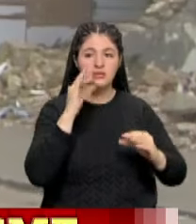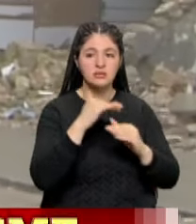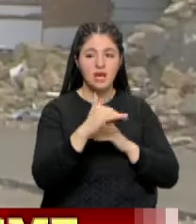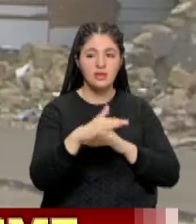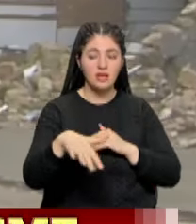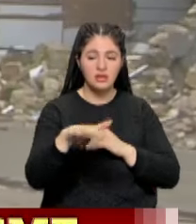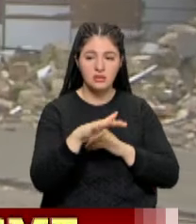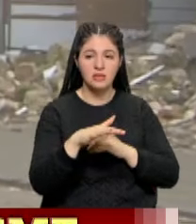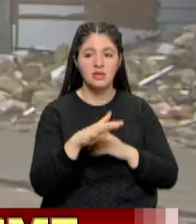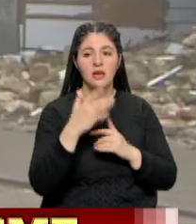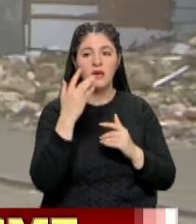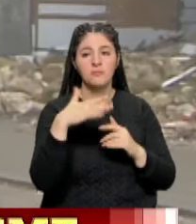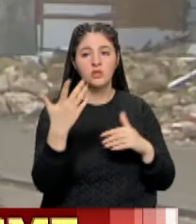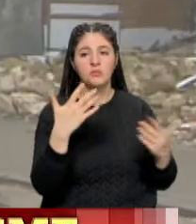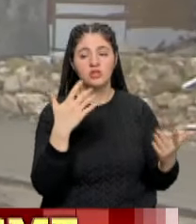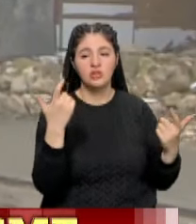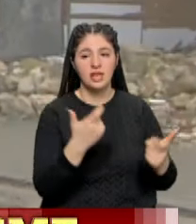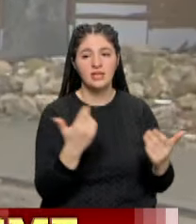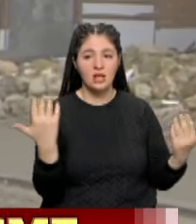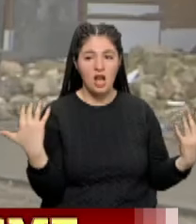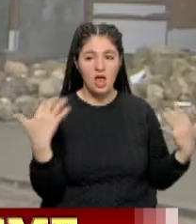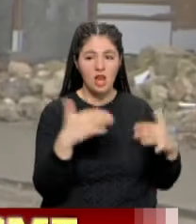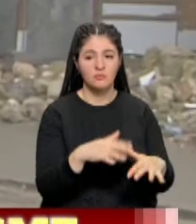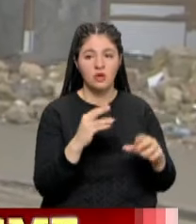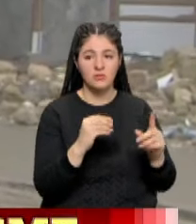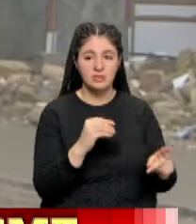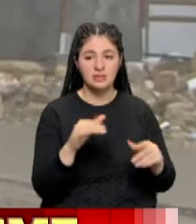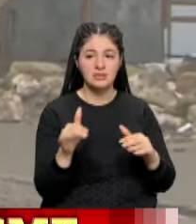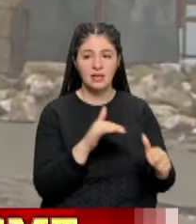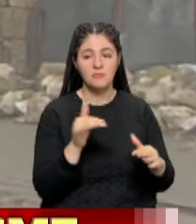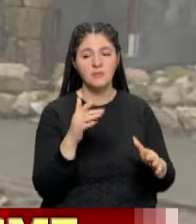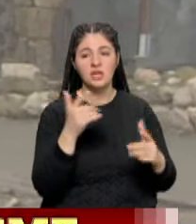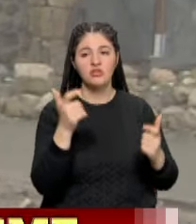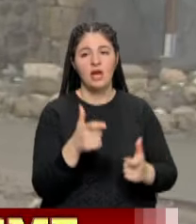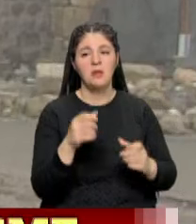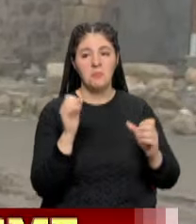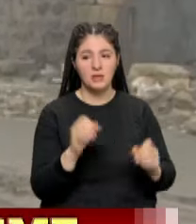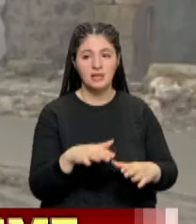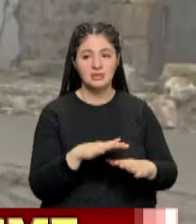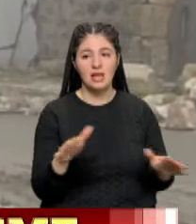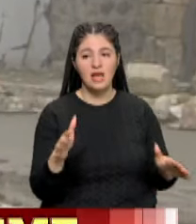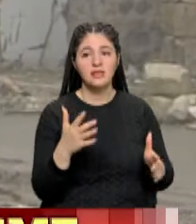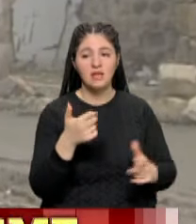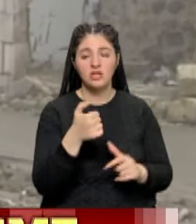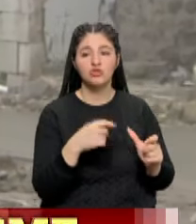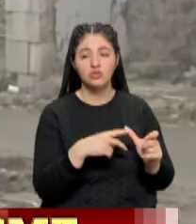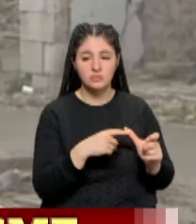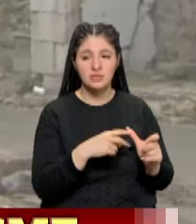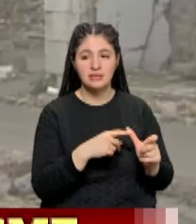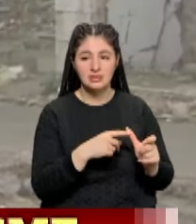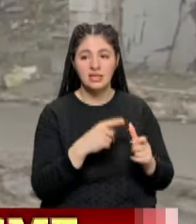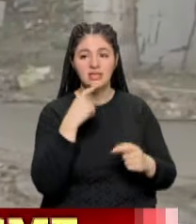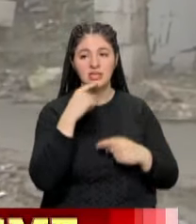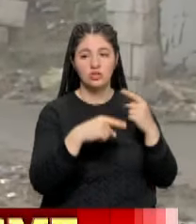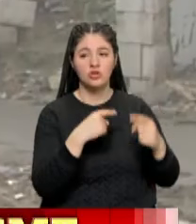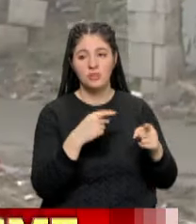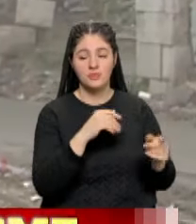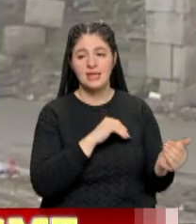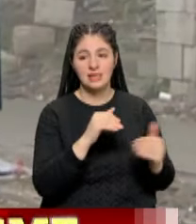insanların farklı şehirlerden gelmesi, depremde şehirlerini terk etseler de 6 Şubat'ın yıl